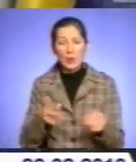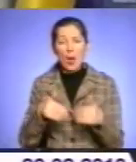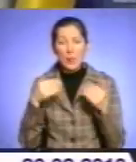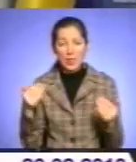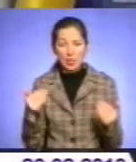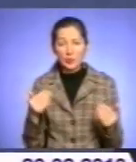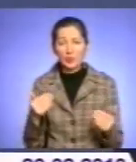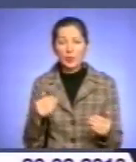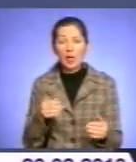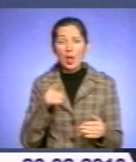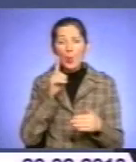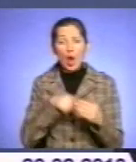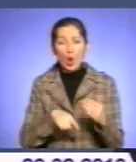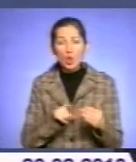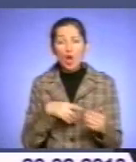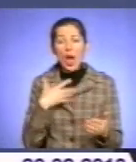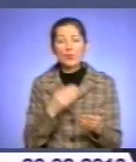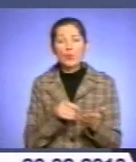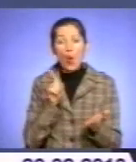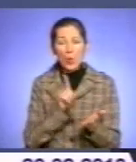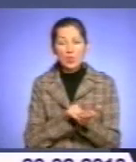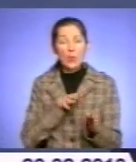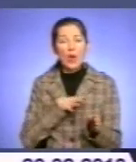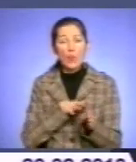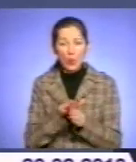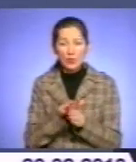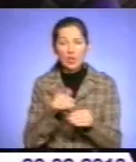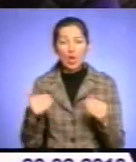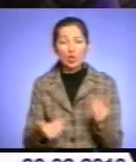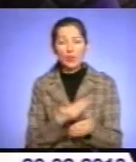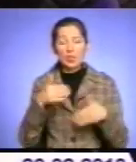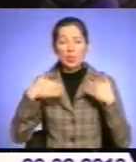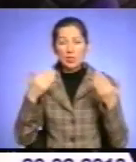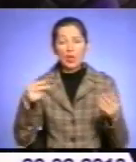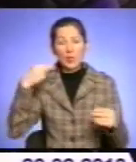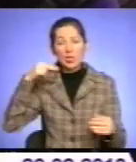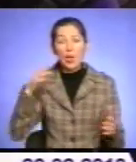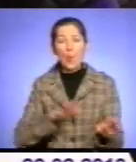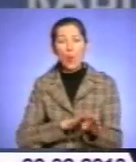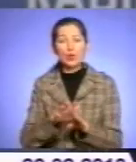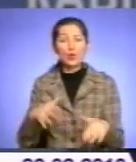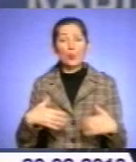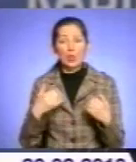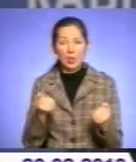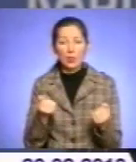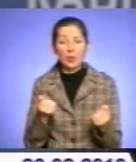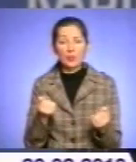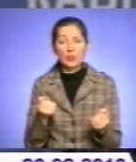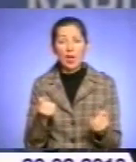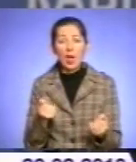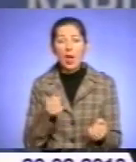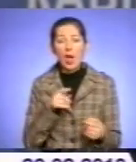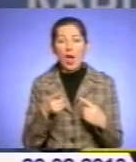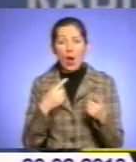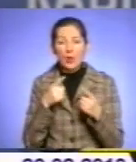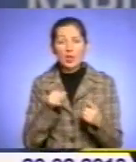відомства переконує і своїми функціями впорався. А нові ініціативи президента повністю підтримує. Річ йшла о тому, що необхідно,